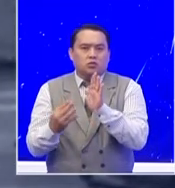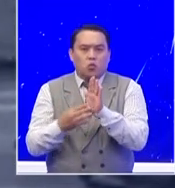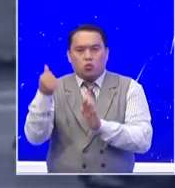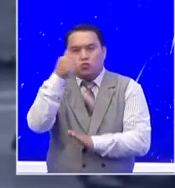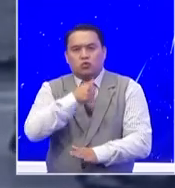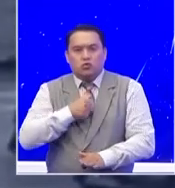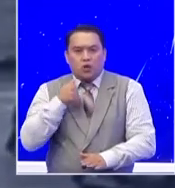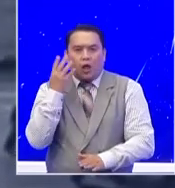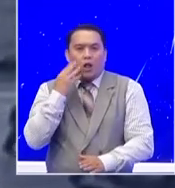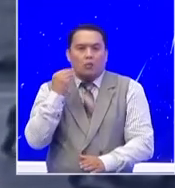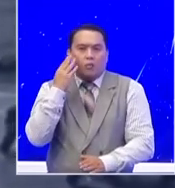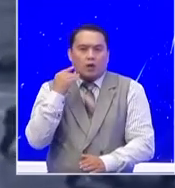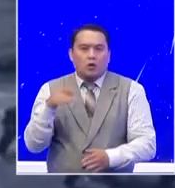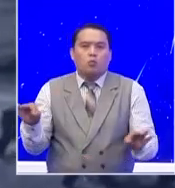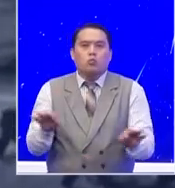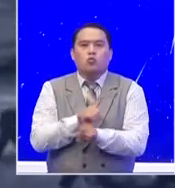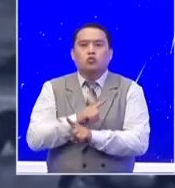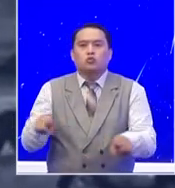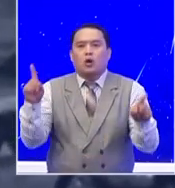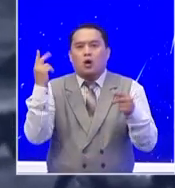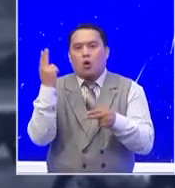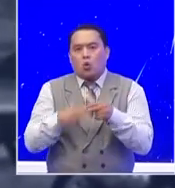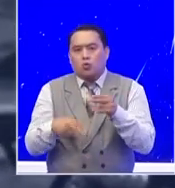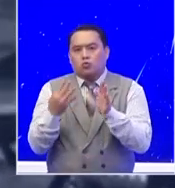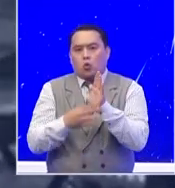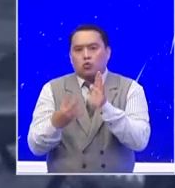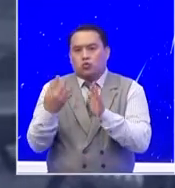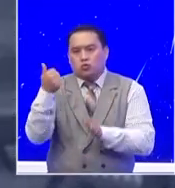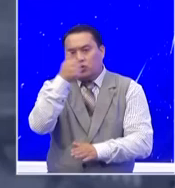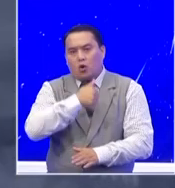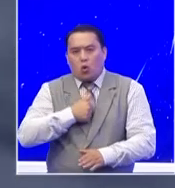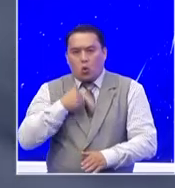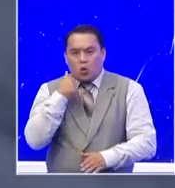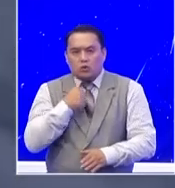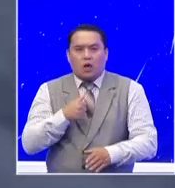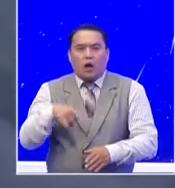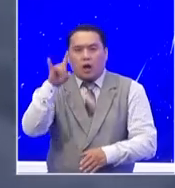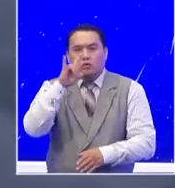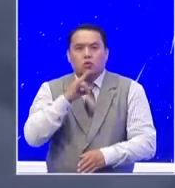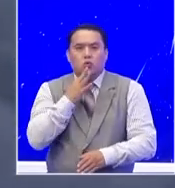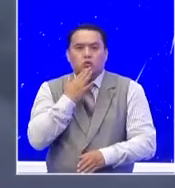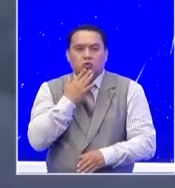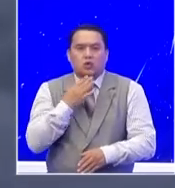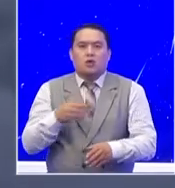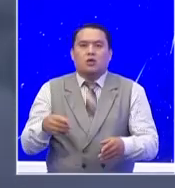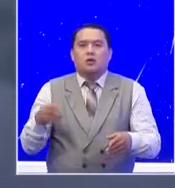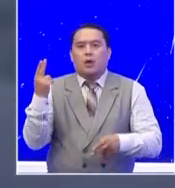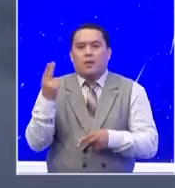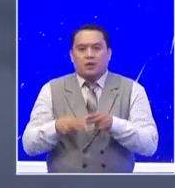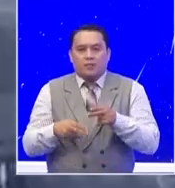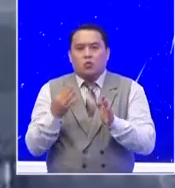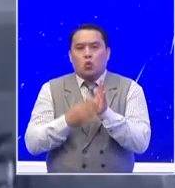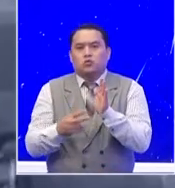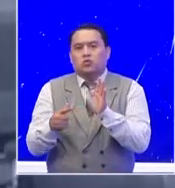Алматыдағы Чайковский атындағы музыка колледжін, 1994 жылы Құрманғазы атындағы Қазақ ұлттық консерваториясын